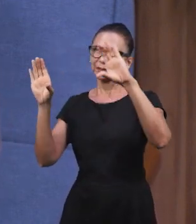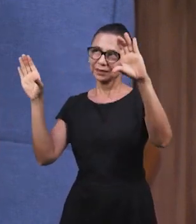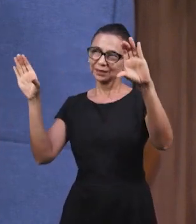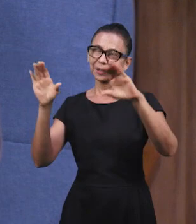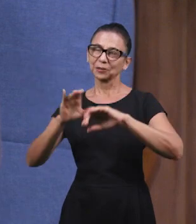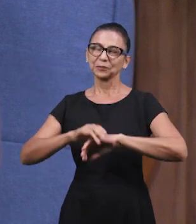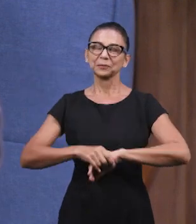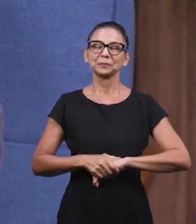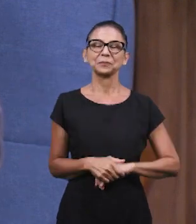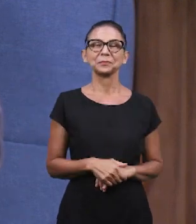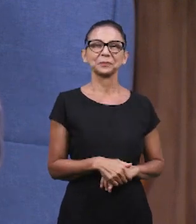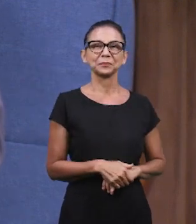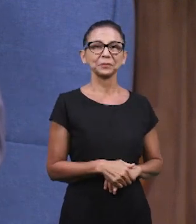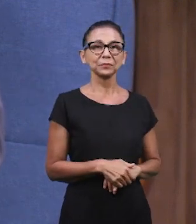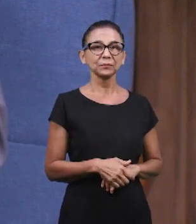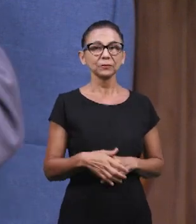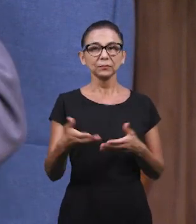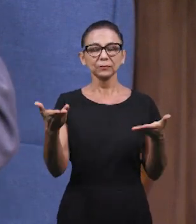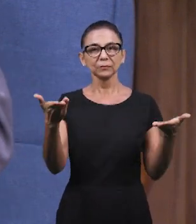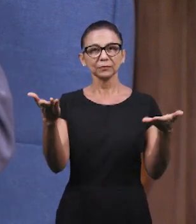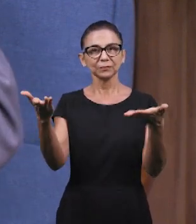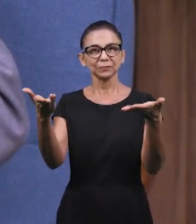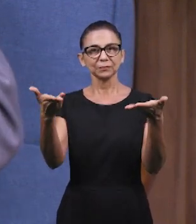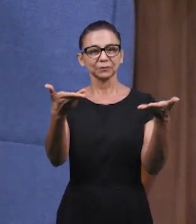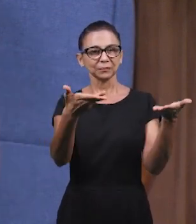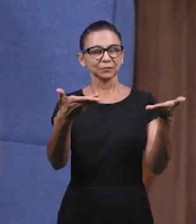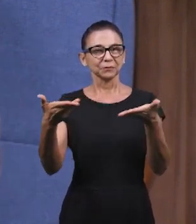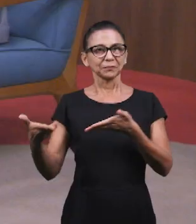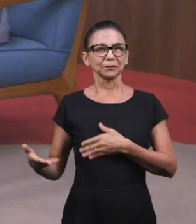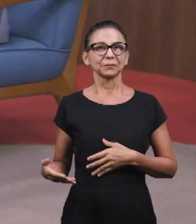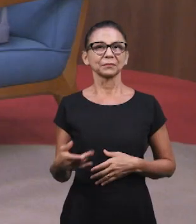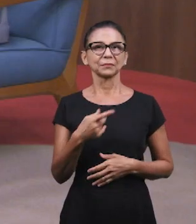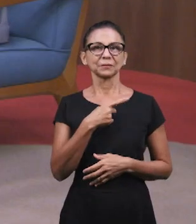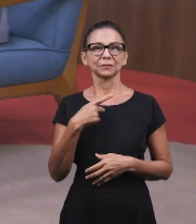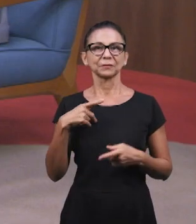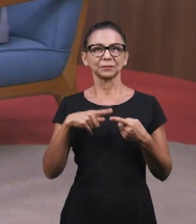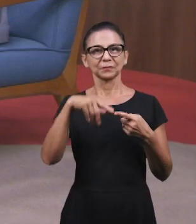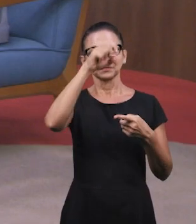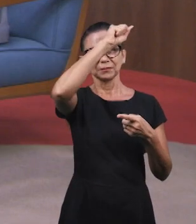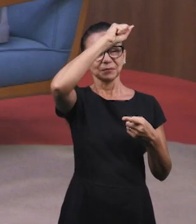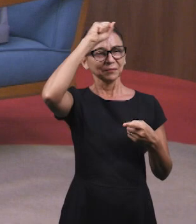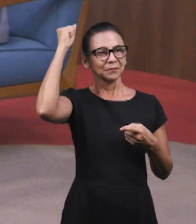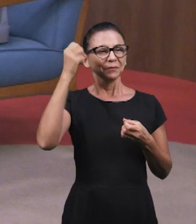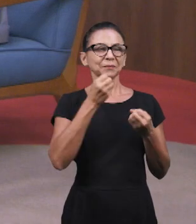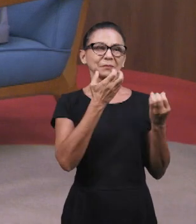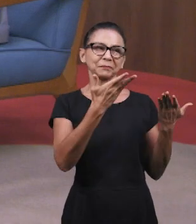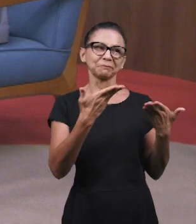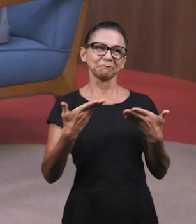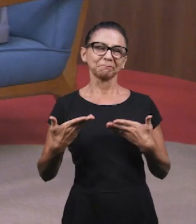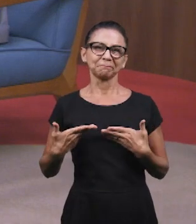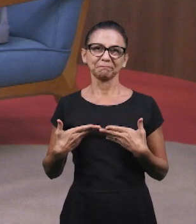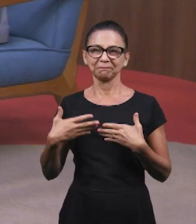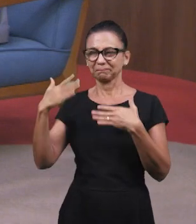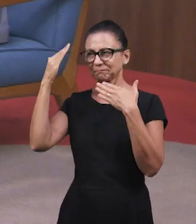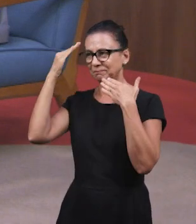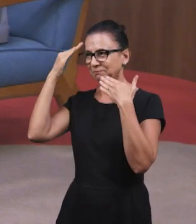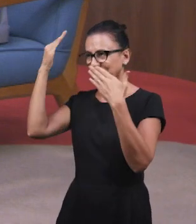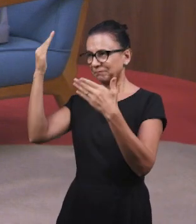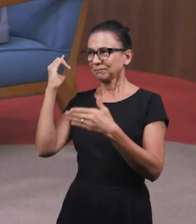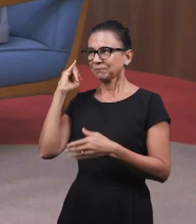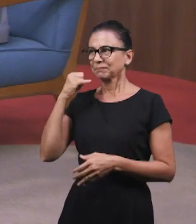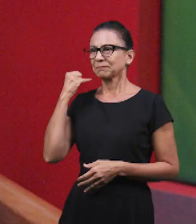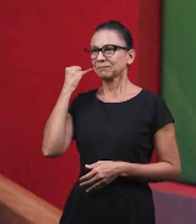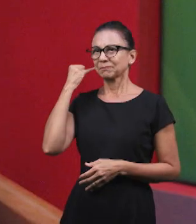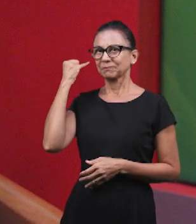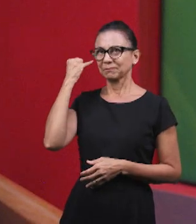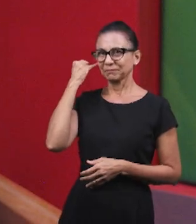fois, j'invite ici pour parler sur ce sujet le pasteur Sergio Souza. Sergio, la paix du Seigneur soit